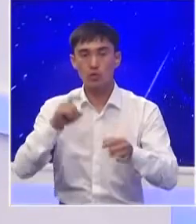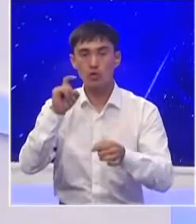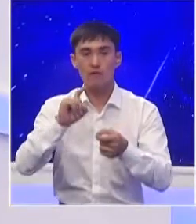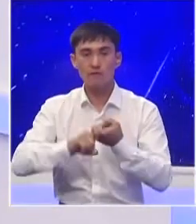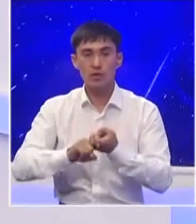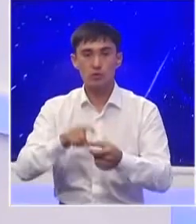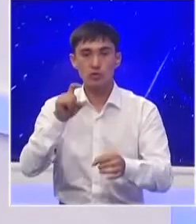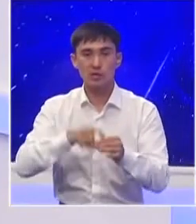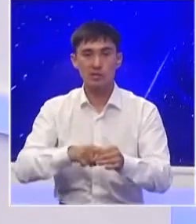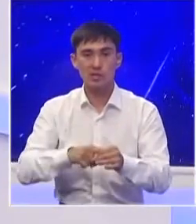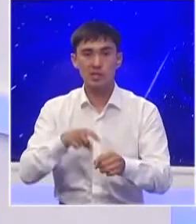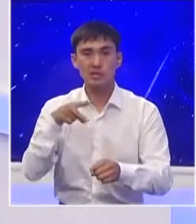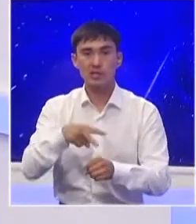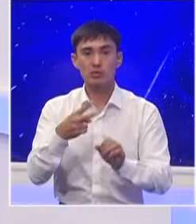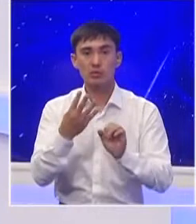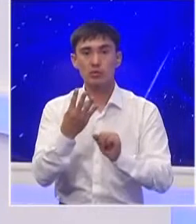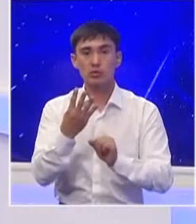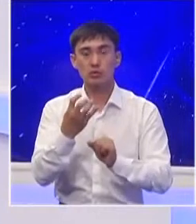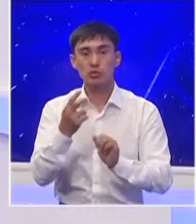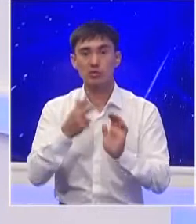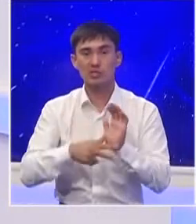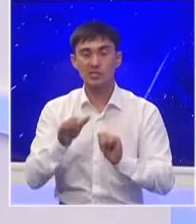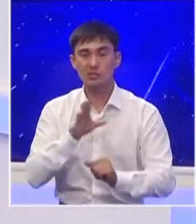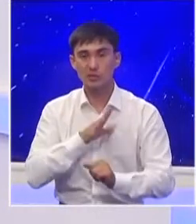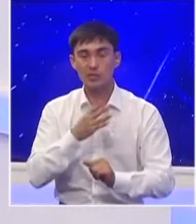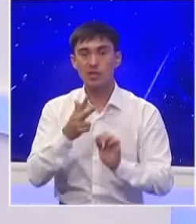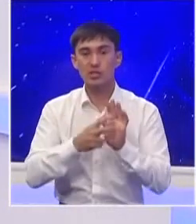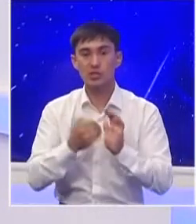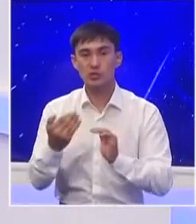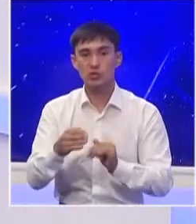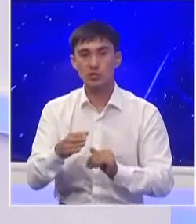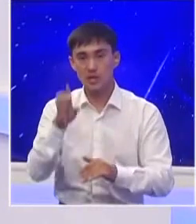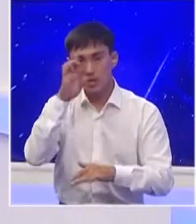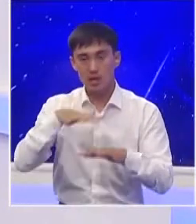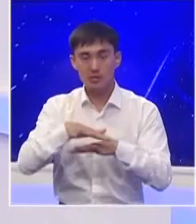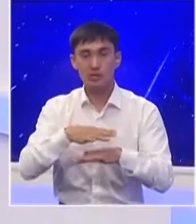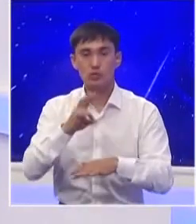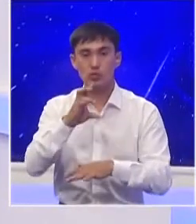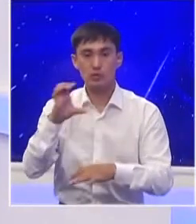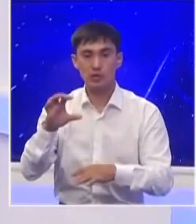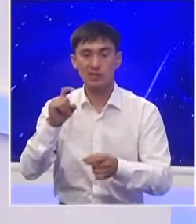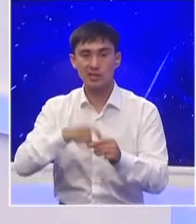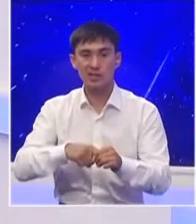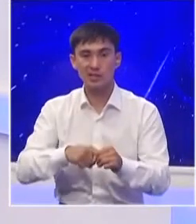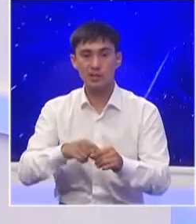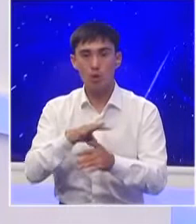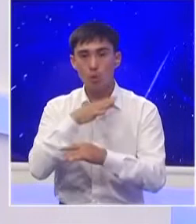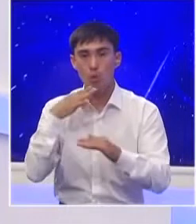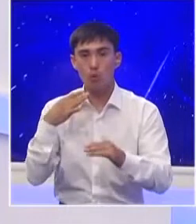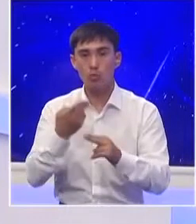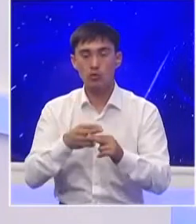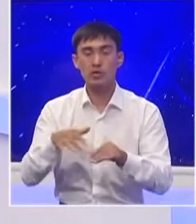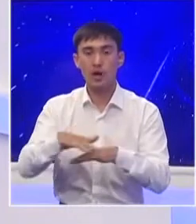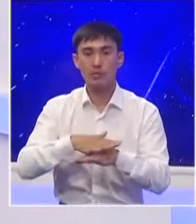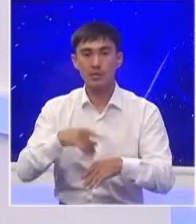жұқтырғандар саны 2480-ге жетті. Оның 800-ге жуығы ел астанасы Нұрсұлтанда тіркелген. Ең көп көрсеткіш осы